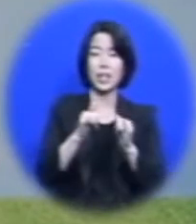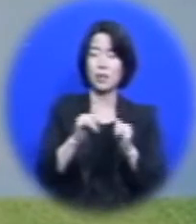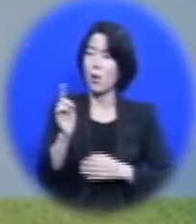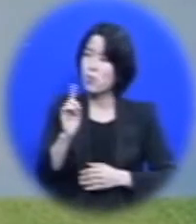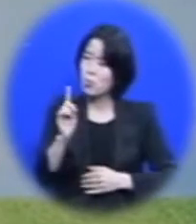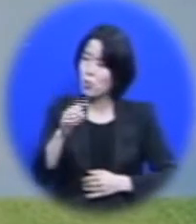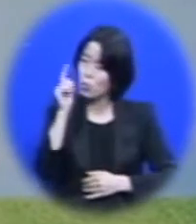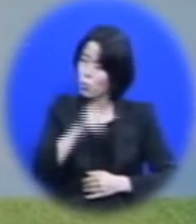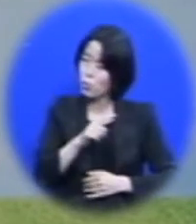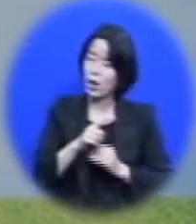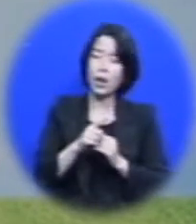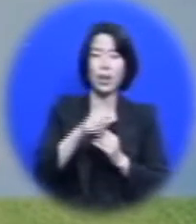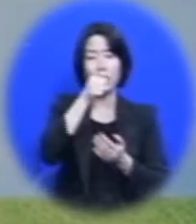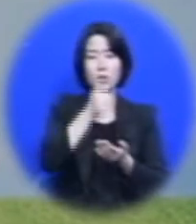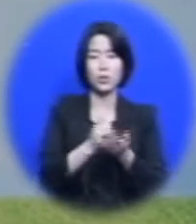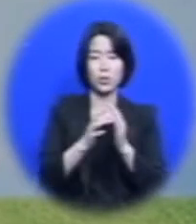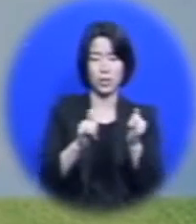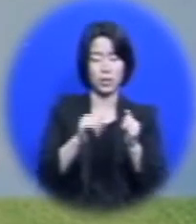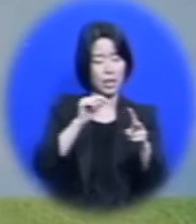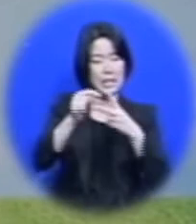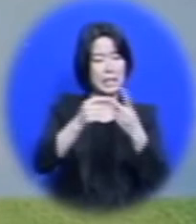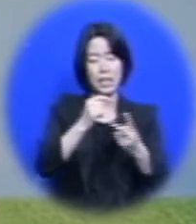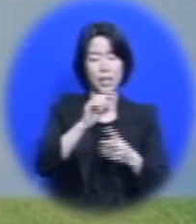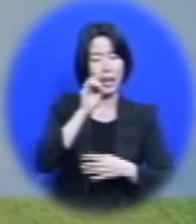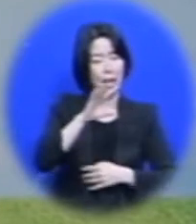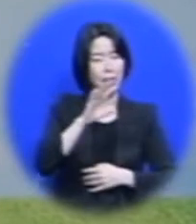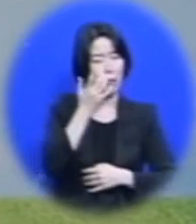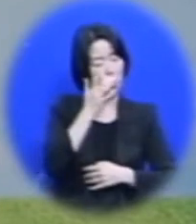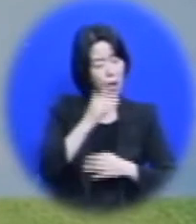그렇게 사악한 죄인인가 이해가 되지 않을